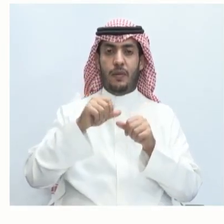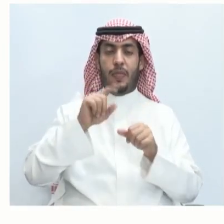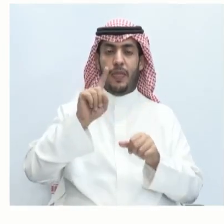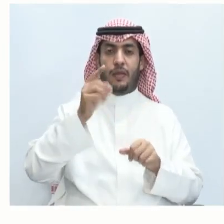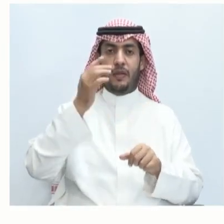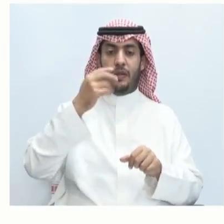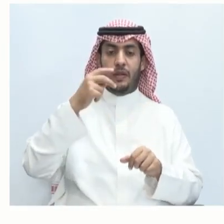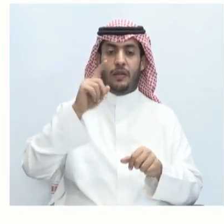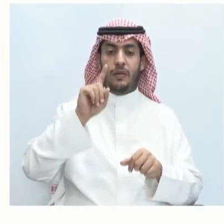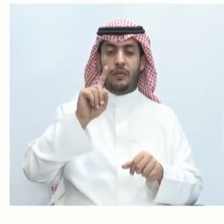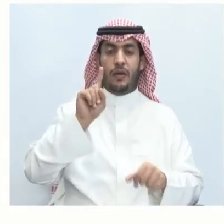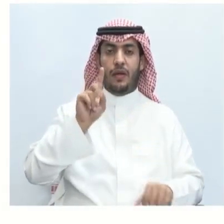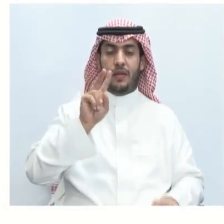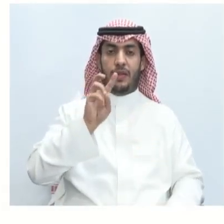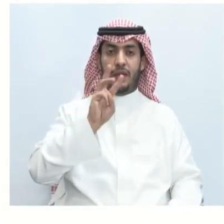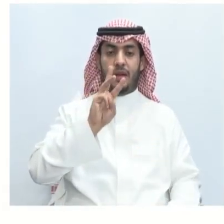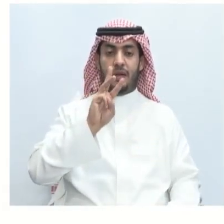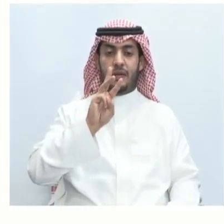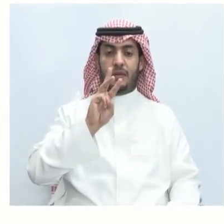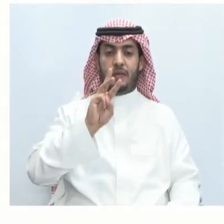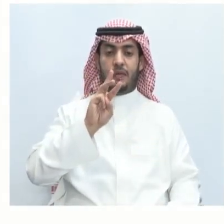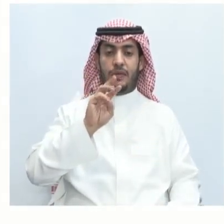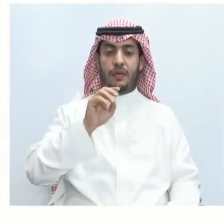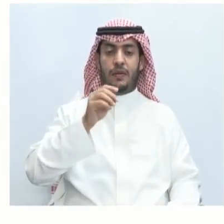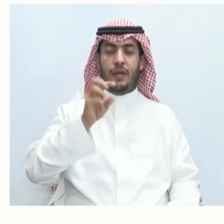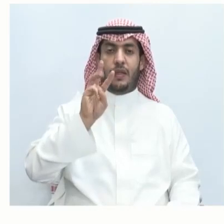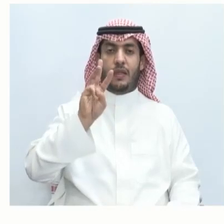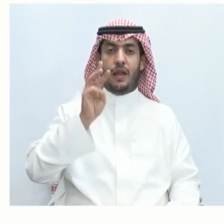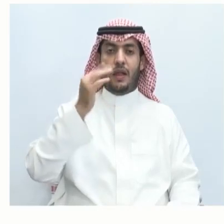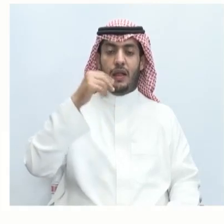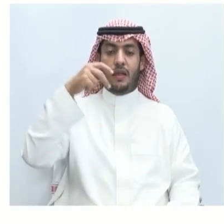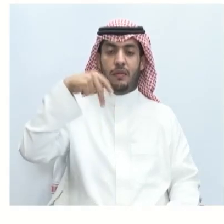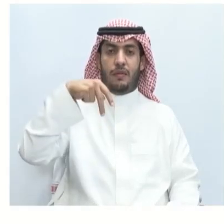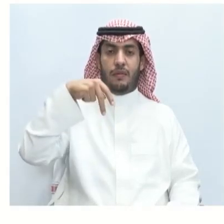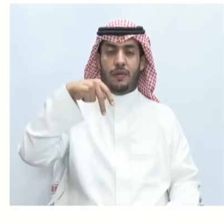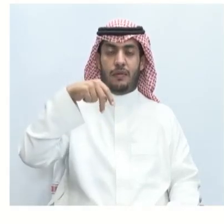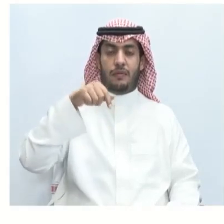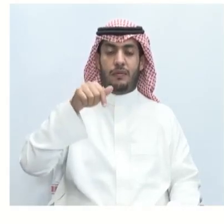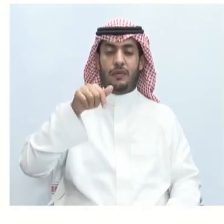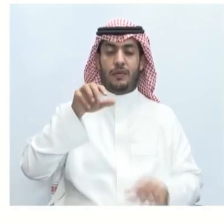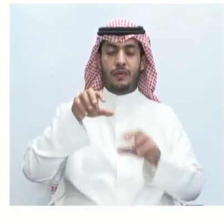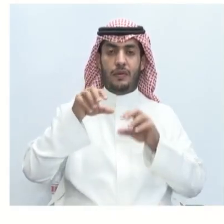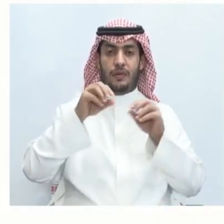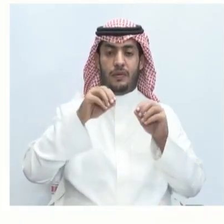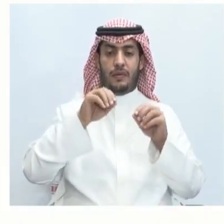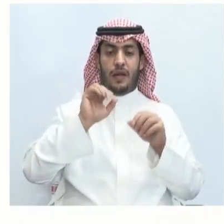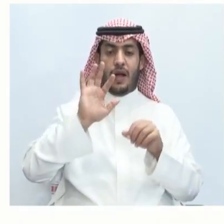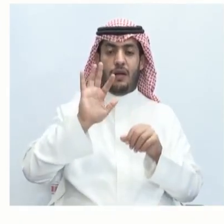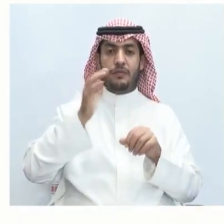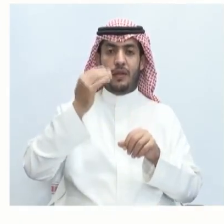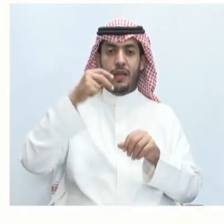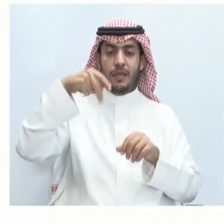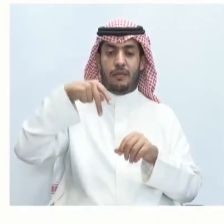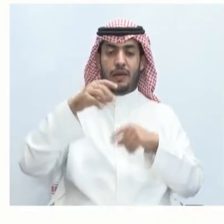واحد اثنان ثلاثه اذا نقول عنها ثلاثه اثمان وبالتالي فنقول خمسه